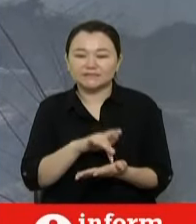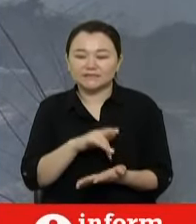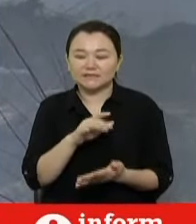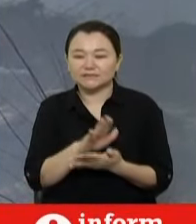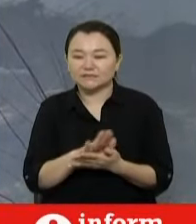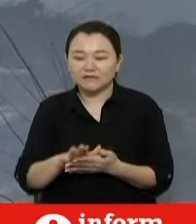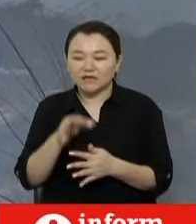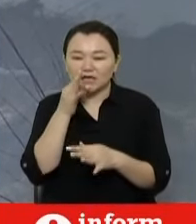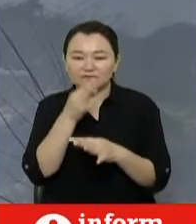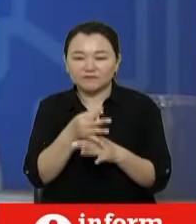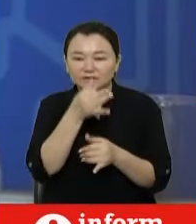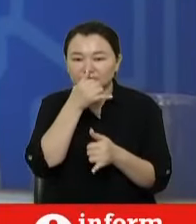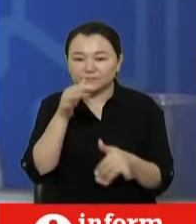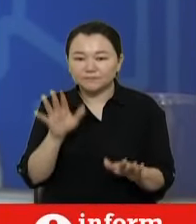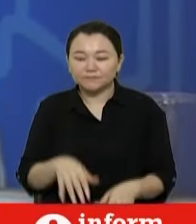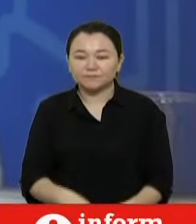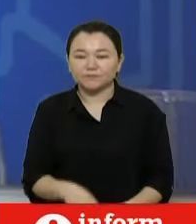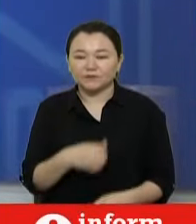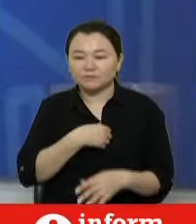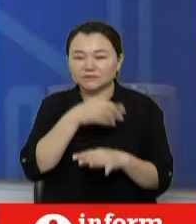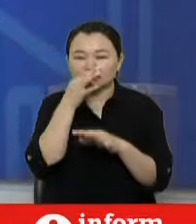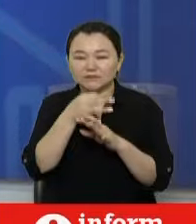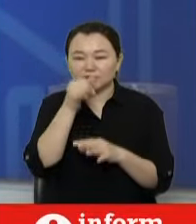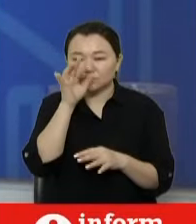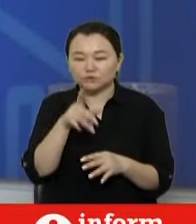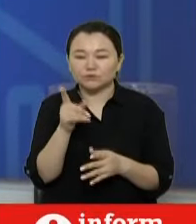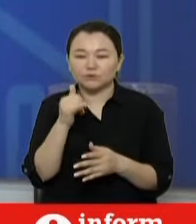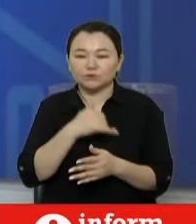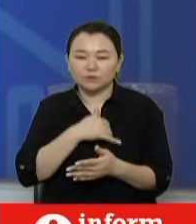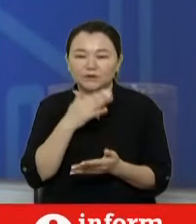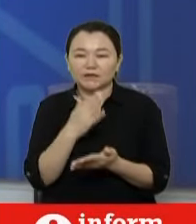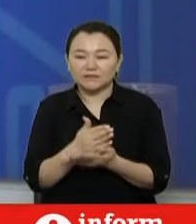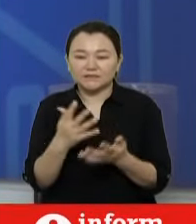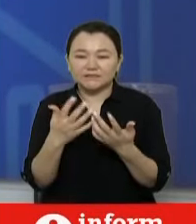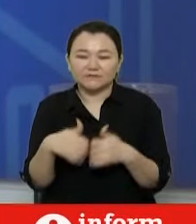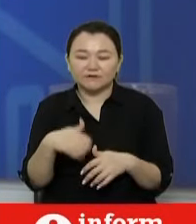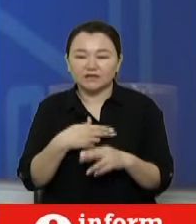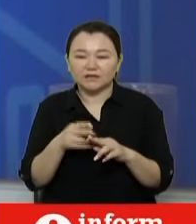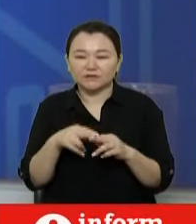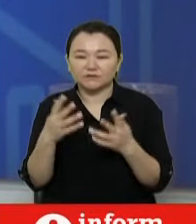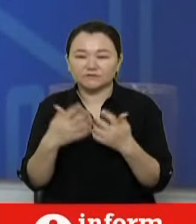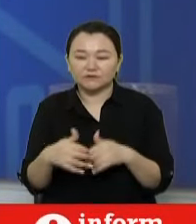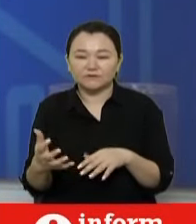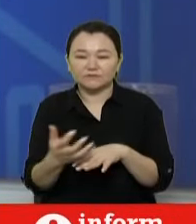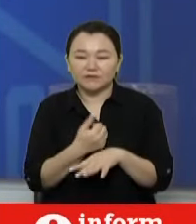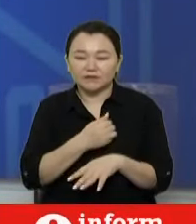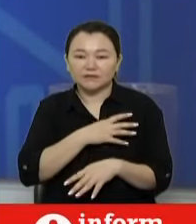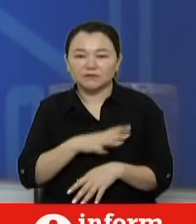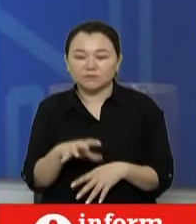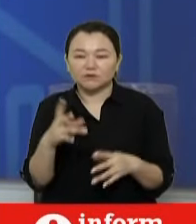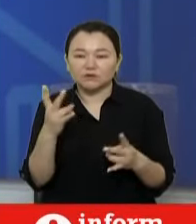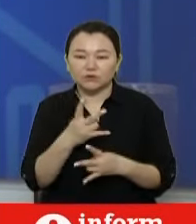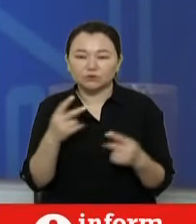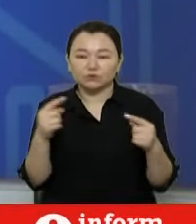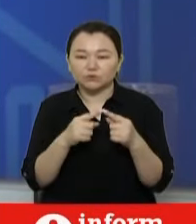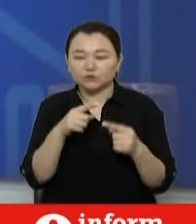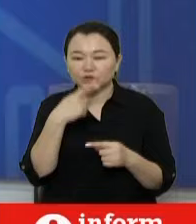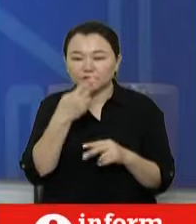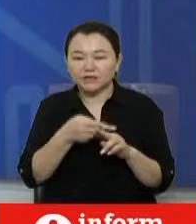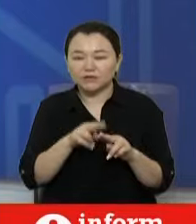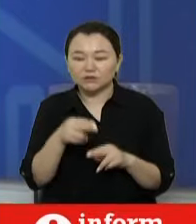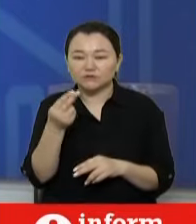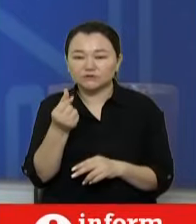дезинфекции ответить не смогли. Мы сказать не можем. Она есть у нас, эта цифра. Просто мы эту цифру не брали с собой, а надо точно говорить. Эти